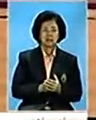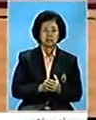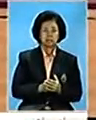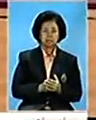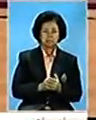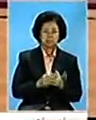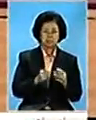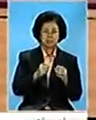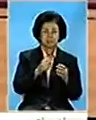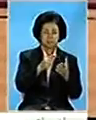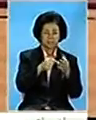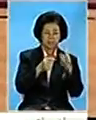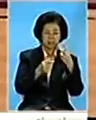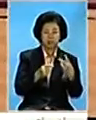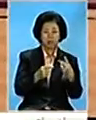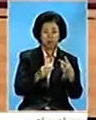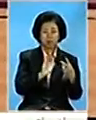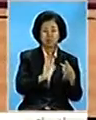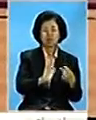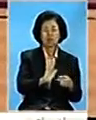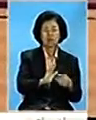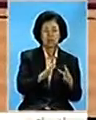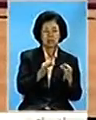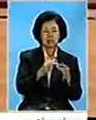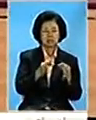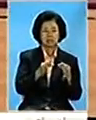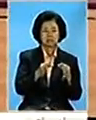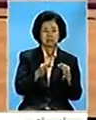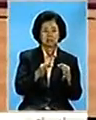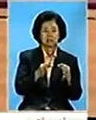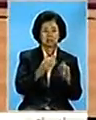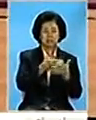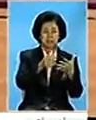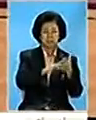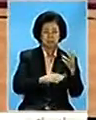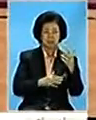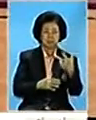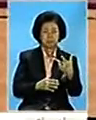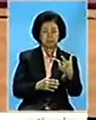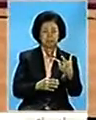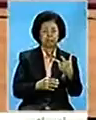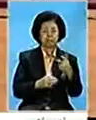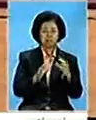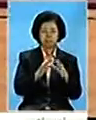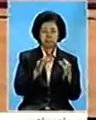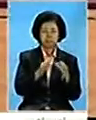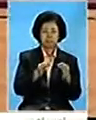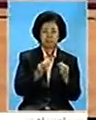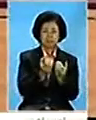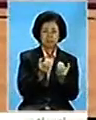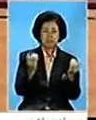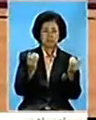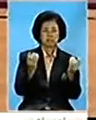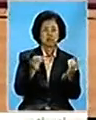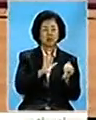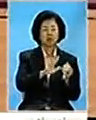ประเด็นที่สองค่ะที่อยากจะฝากในเรื่องของยุทธศาสตร์ที่สามนิดนึงค่ะที่จะยกตัวอย่างนะคะก็คือในเรื่องของคุณธรรมจริยธร